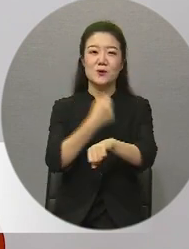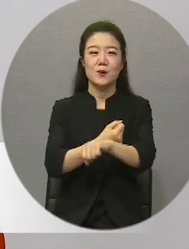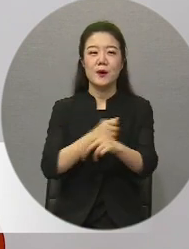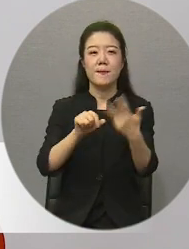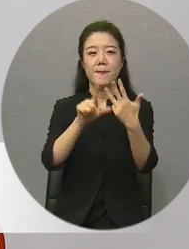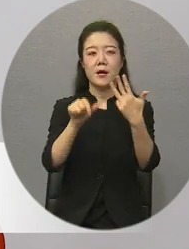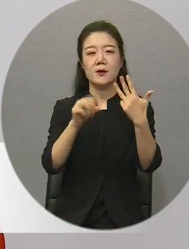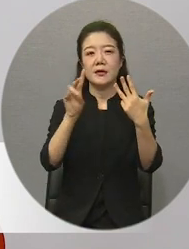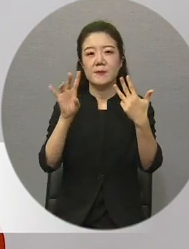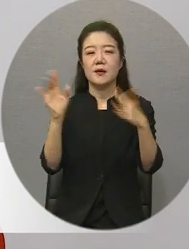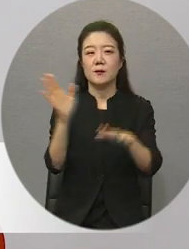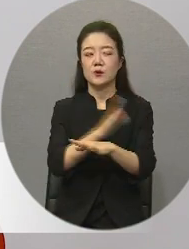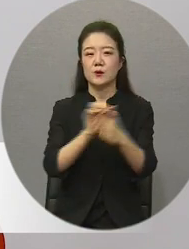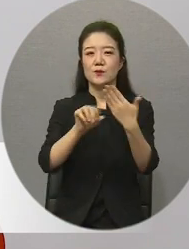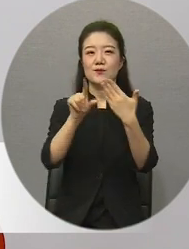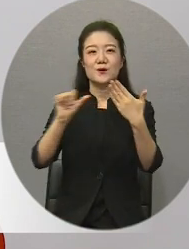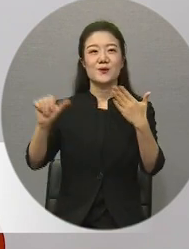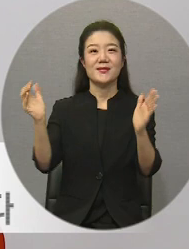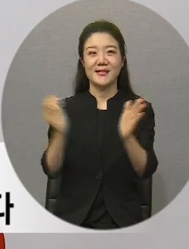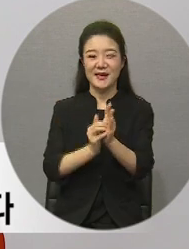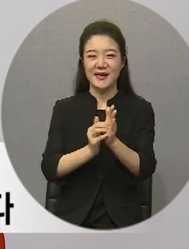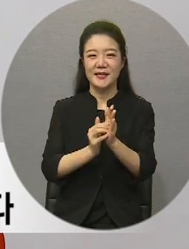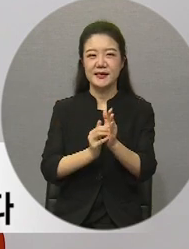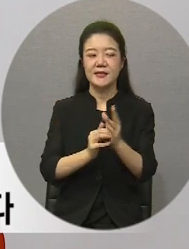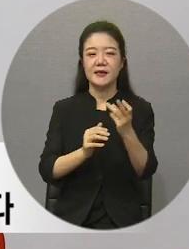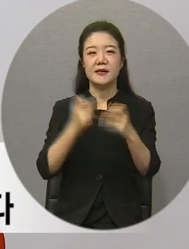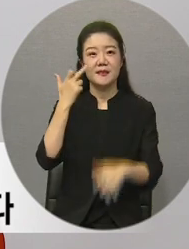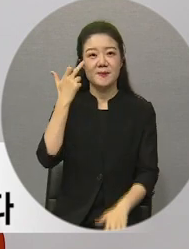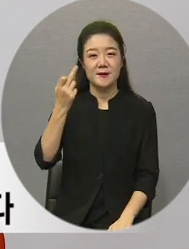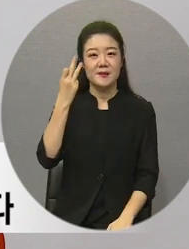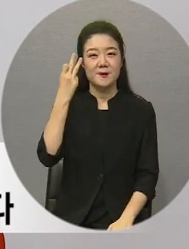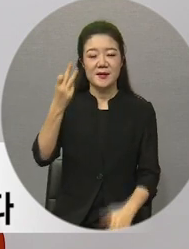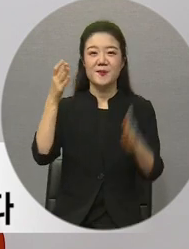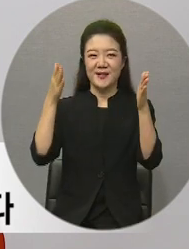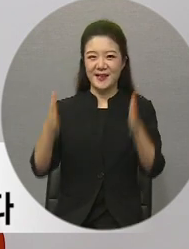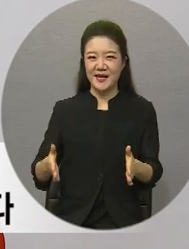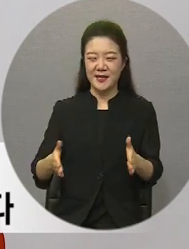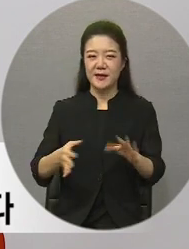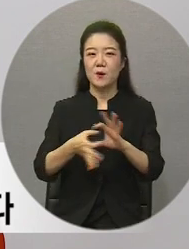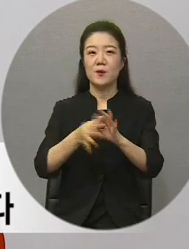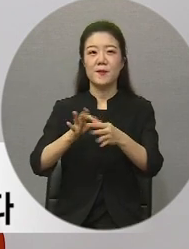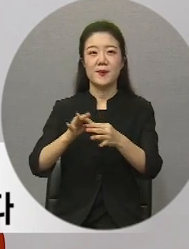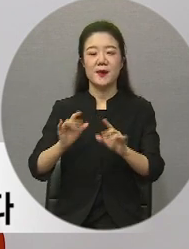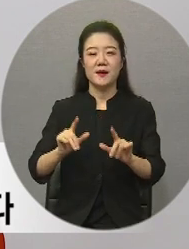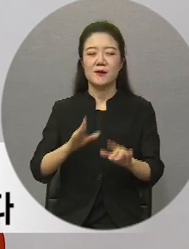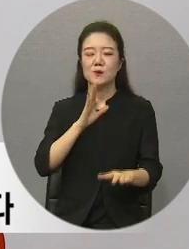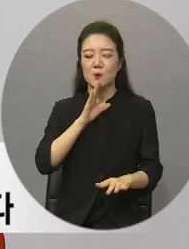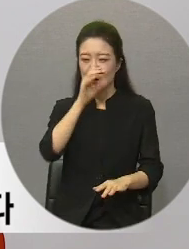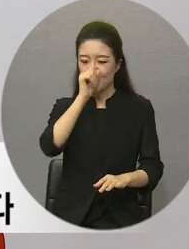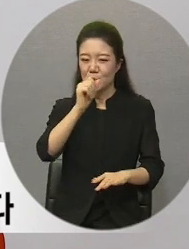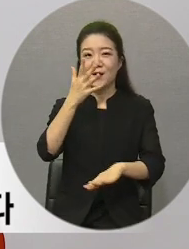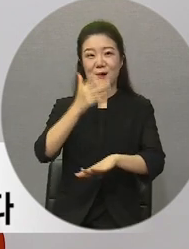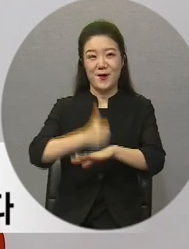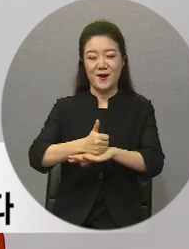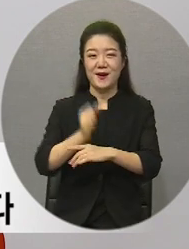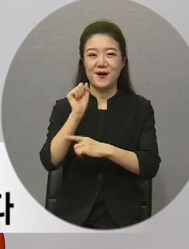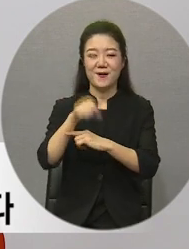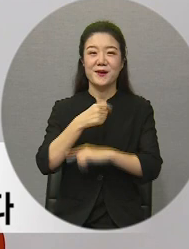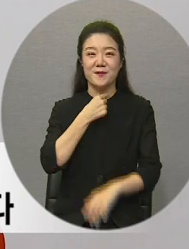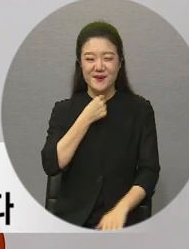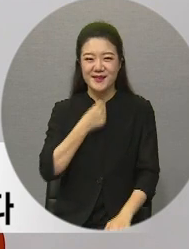8월 24일부터 9월 5일까지 13일간의 이번 패럴림픽에서 좋은 결실을 맺기를